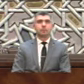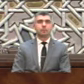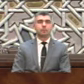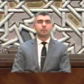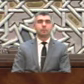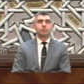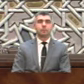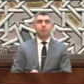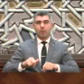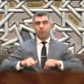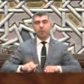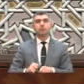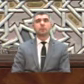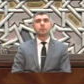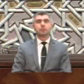سيد الوزير.